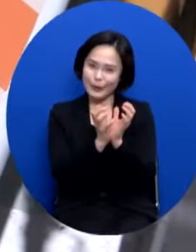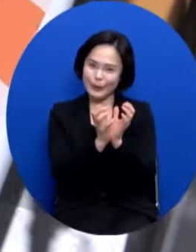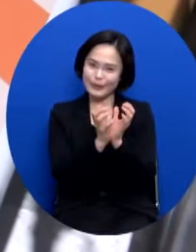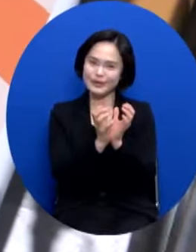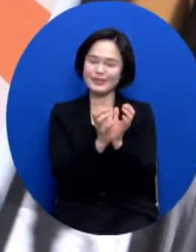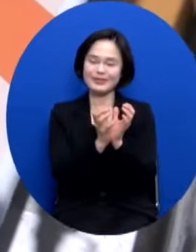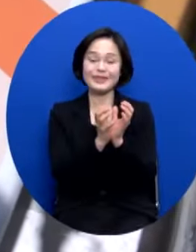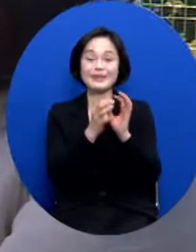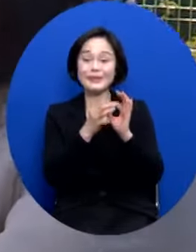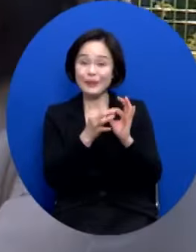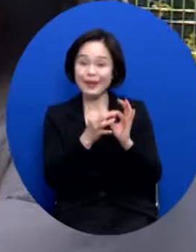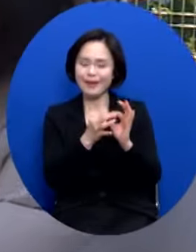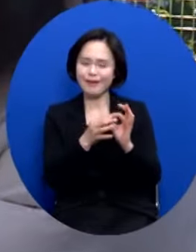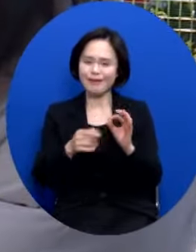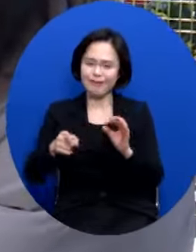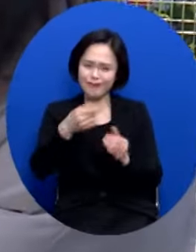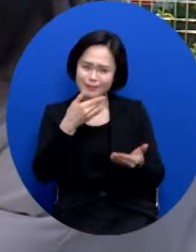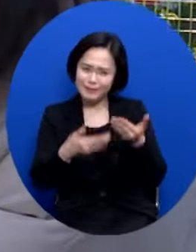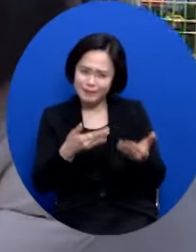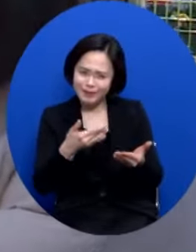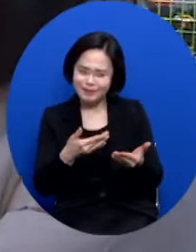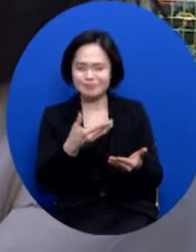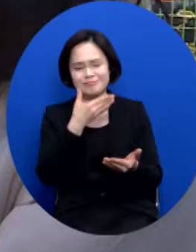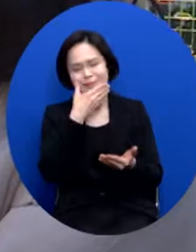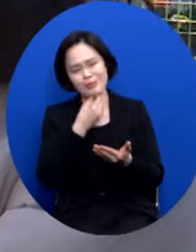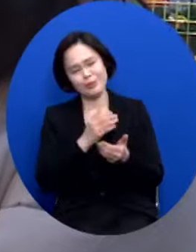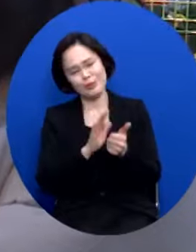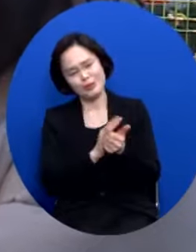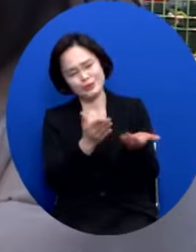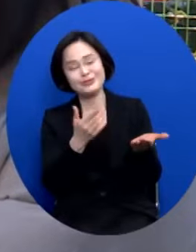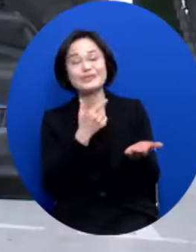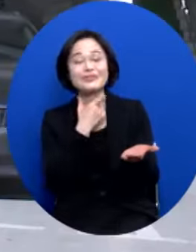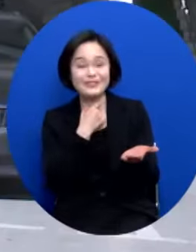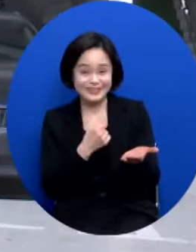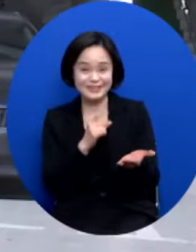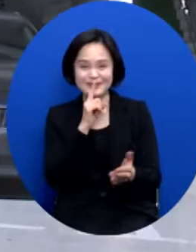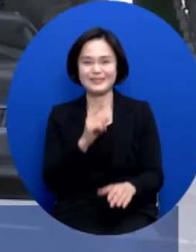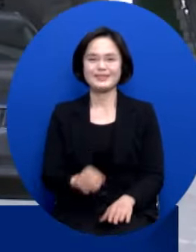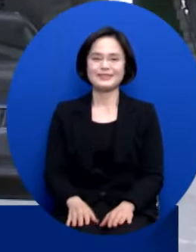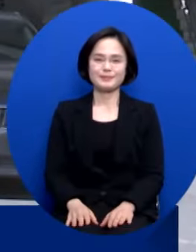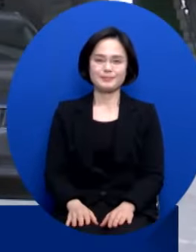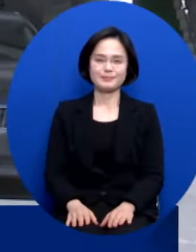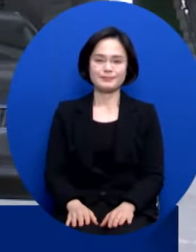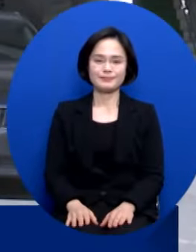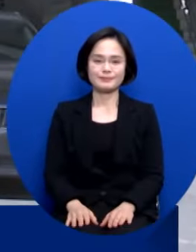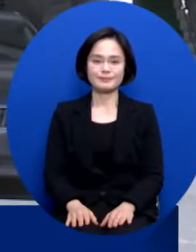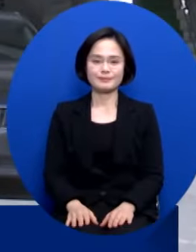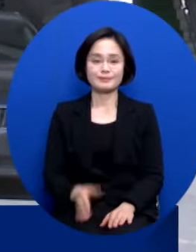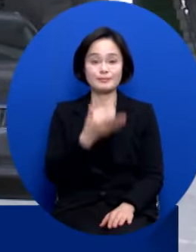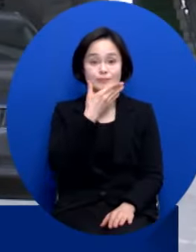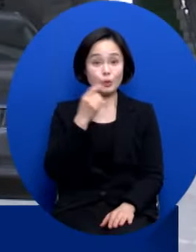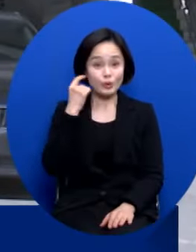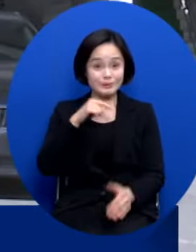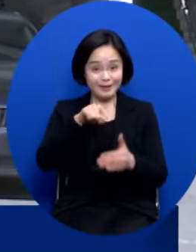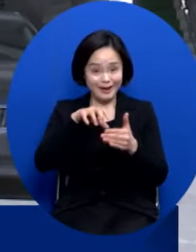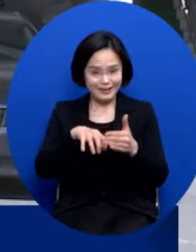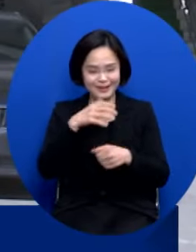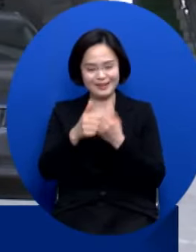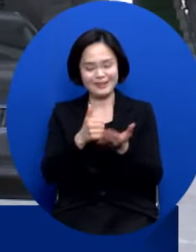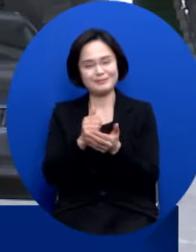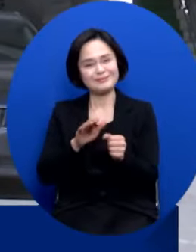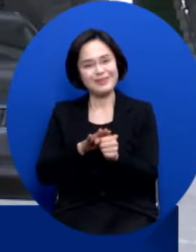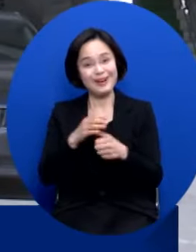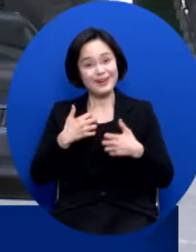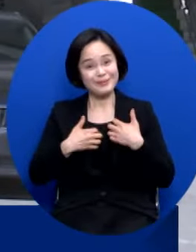사는 이웃 주민들에게 작은 행복이 되길 소망한다고 전했습니다. 복음 안에는 하나님의 사랑과 기쁨이 들어있습니다.